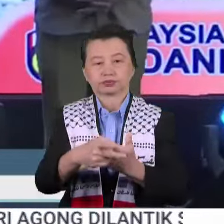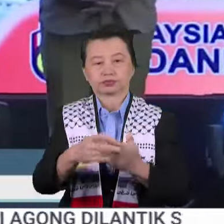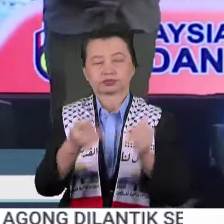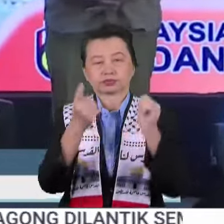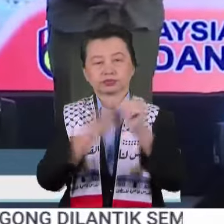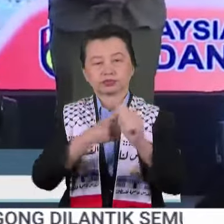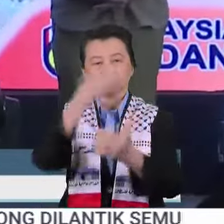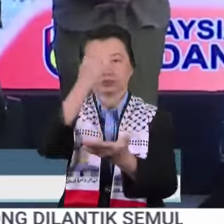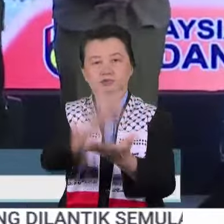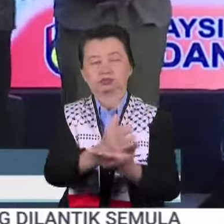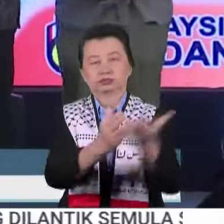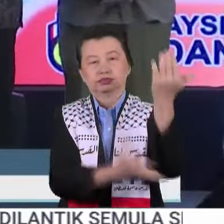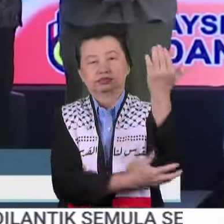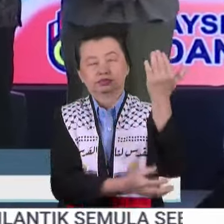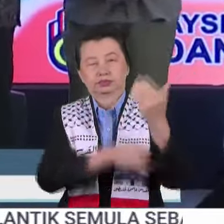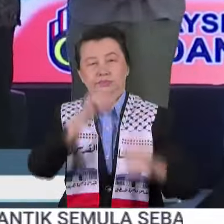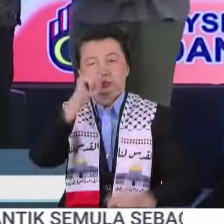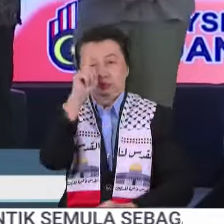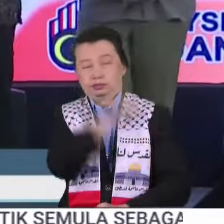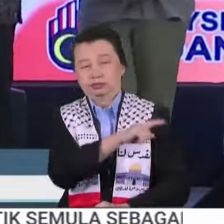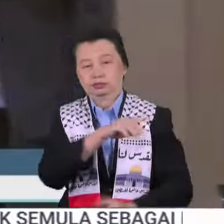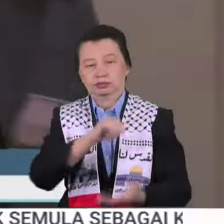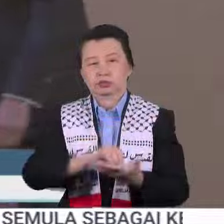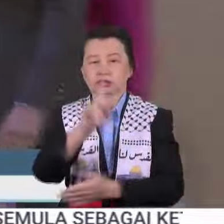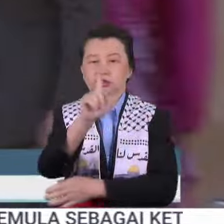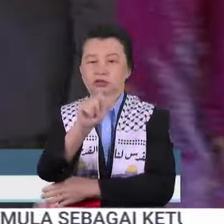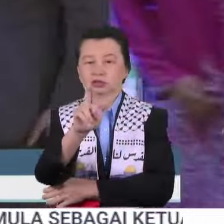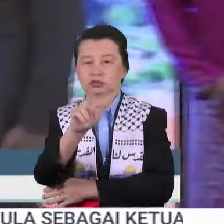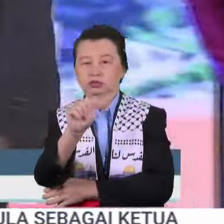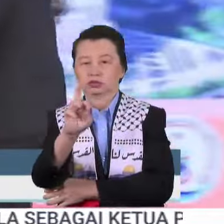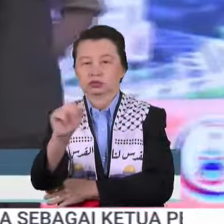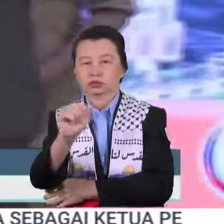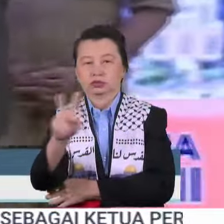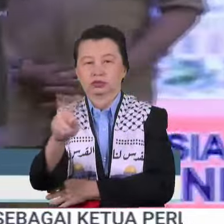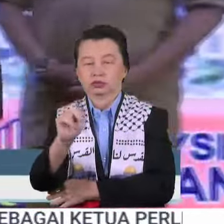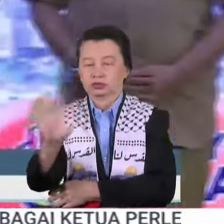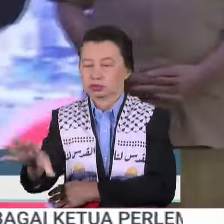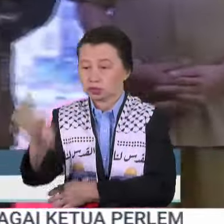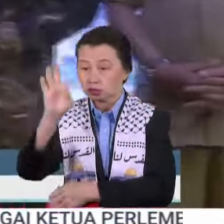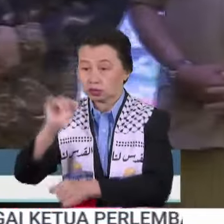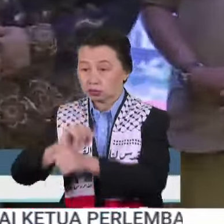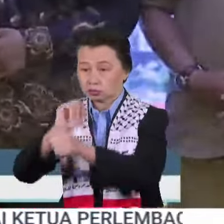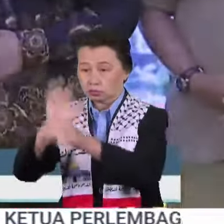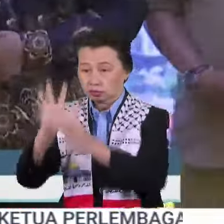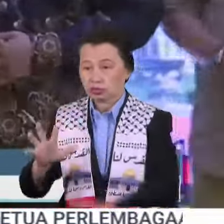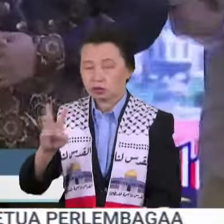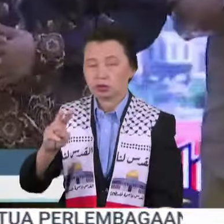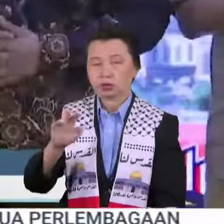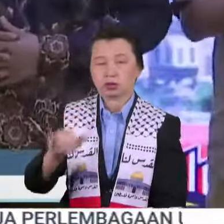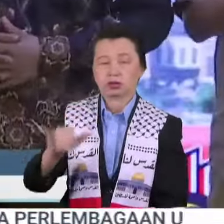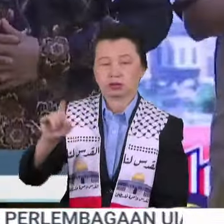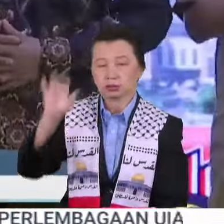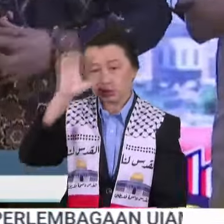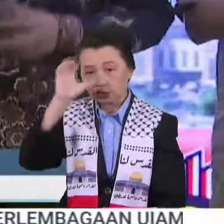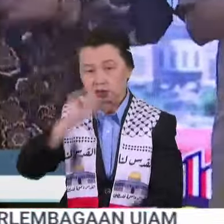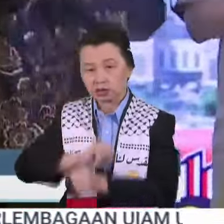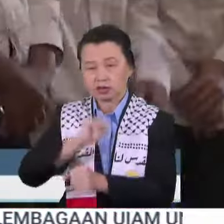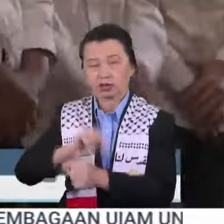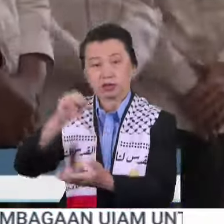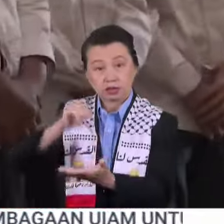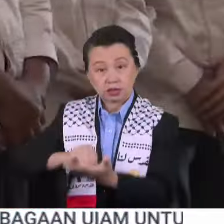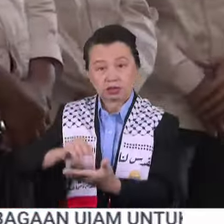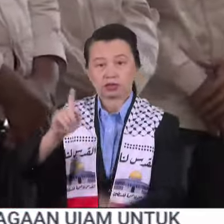rintis menoktakan kemiskinan tegar daerah Tuaran dan pelantikan pekerja inisiatif My SMJ Kerja di